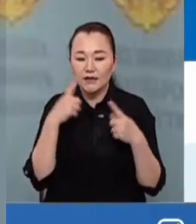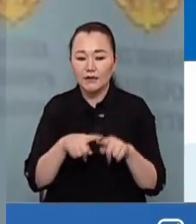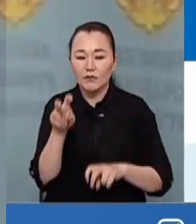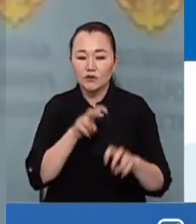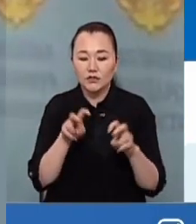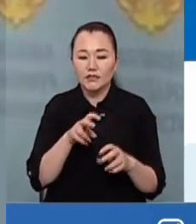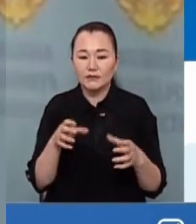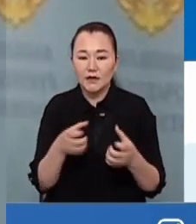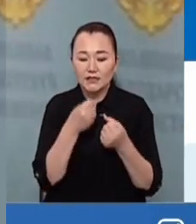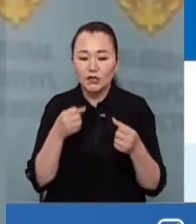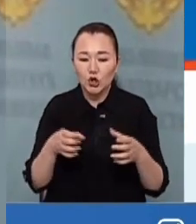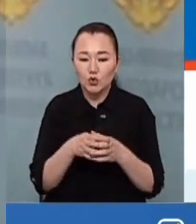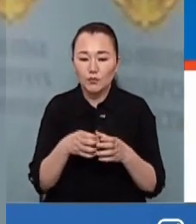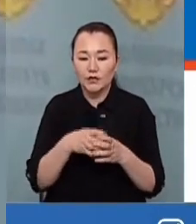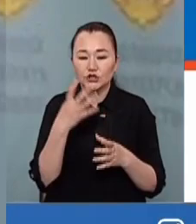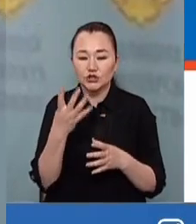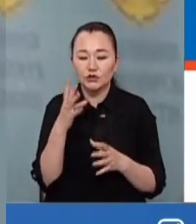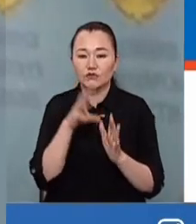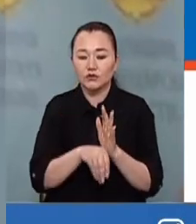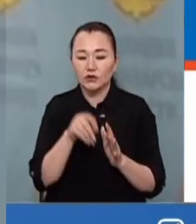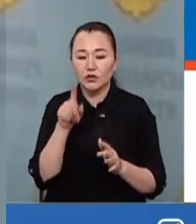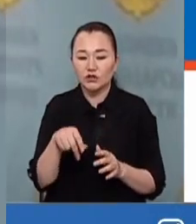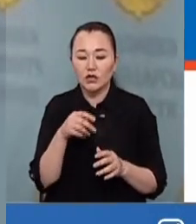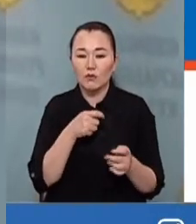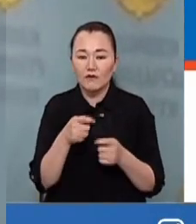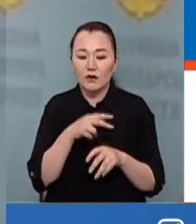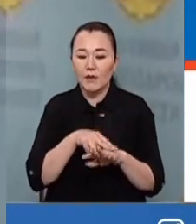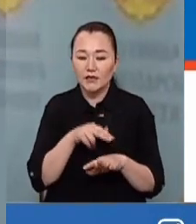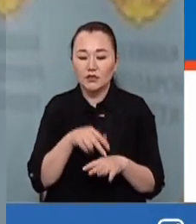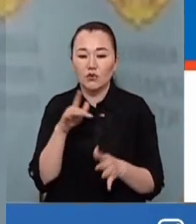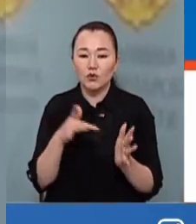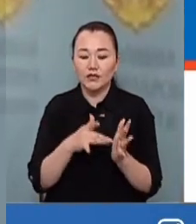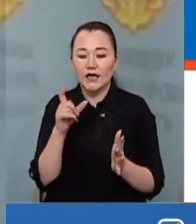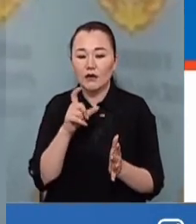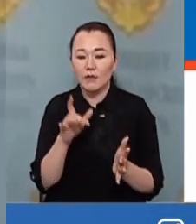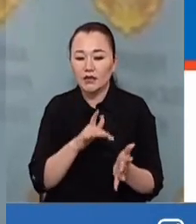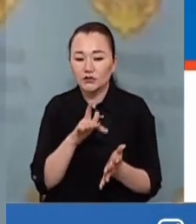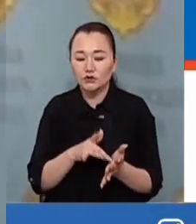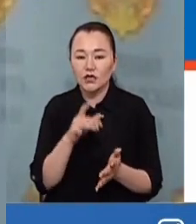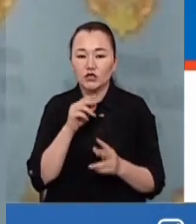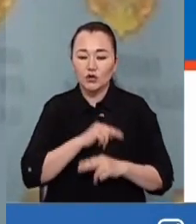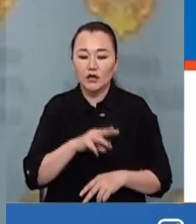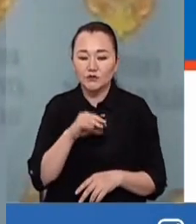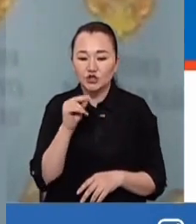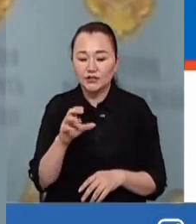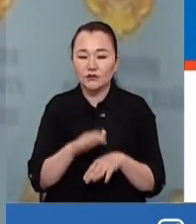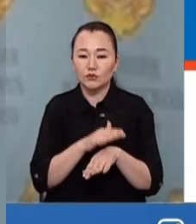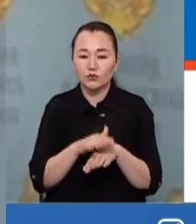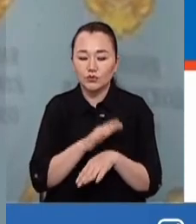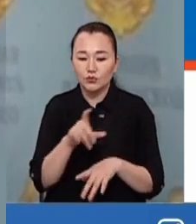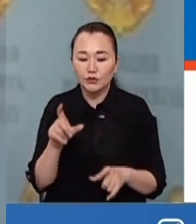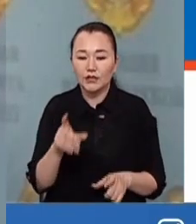группы четыре в том числе лично состав управления полиции города Экибастуза сотрудники МЧС волонтеры и местные жители